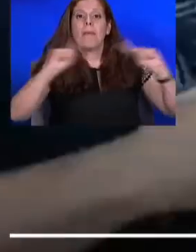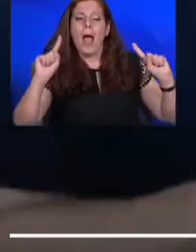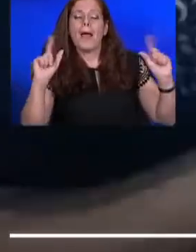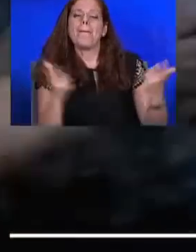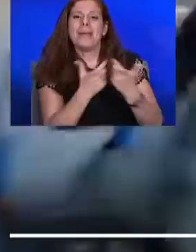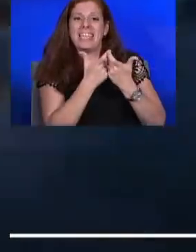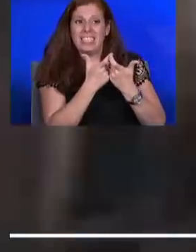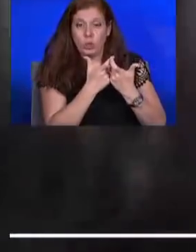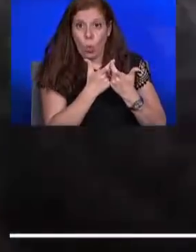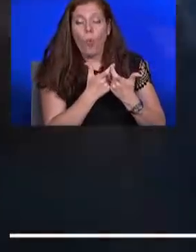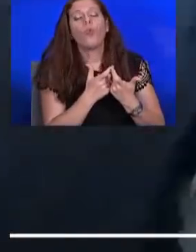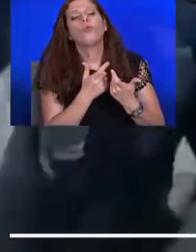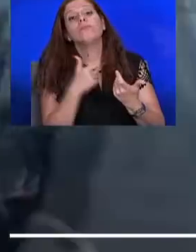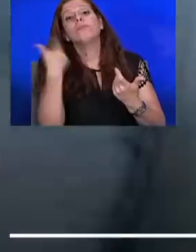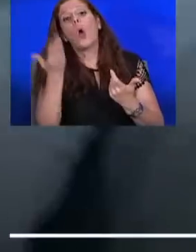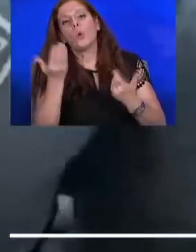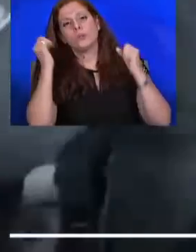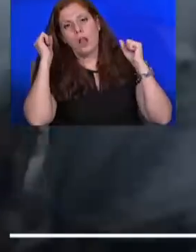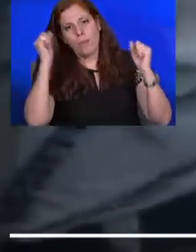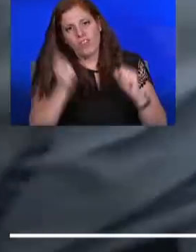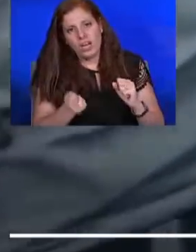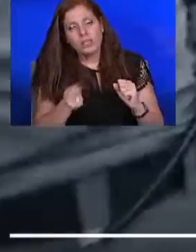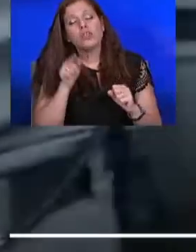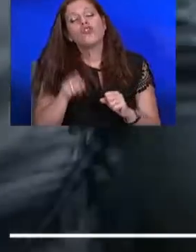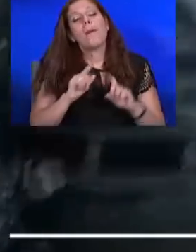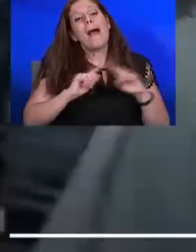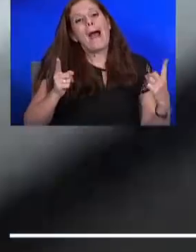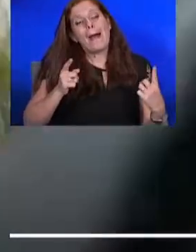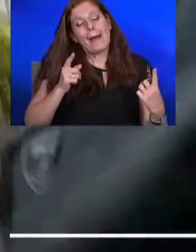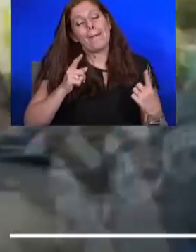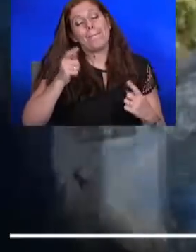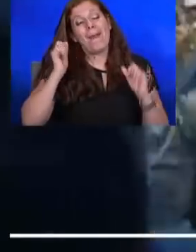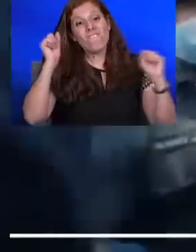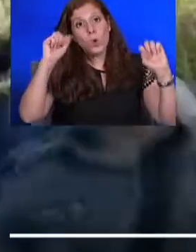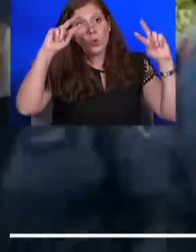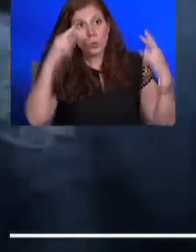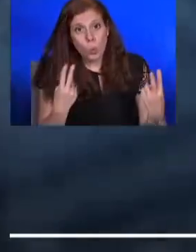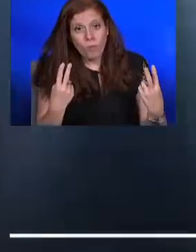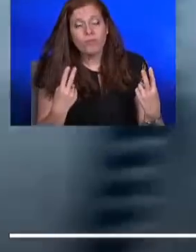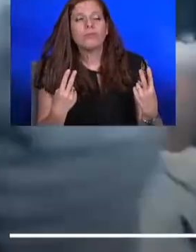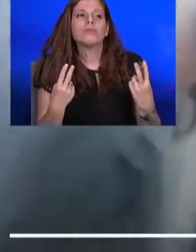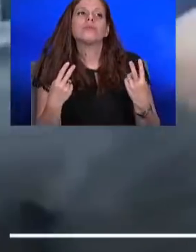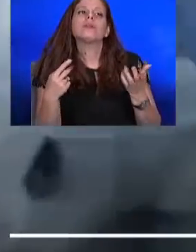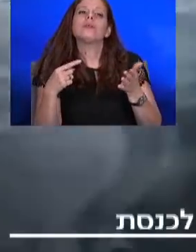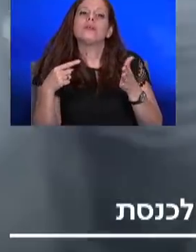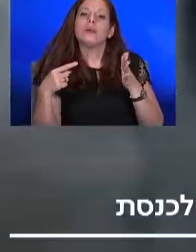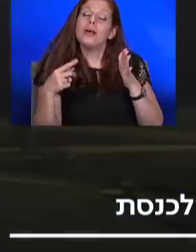מחו שוב בדיוק במקום שבו צולמה תמונה שעד הבוקר כבר נצרבה היטב בתודעה